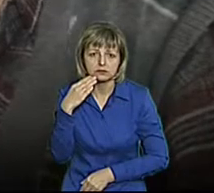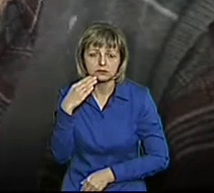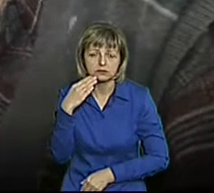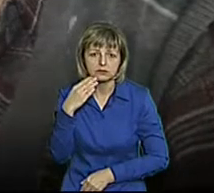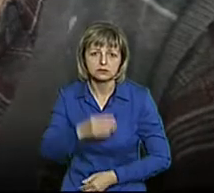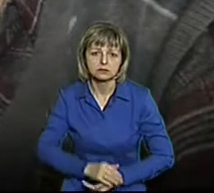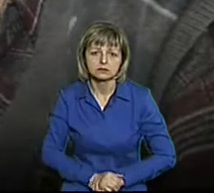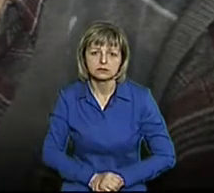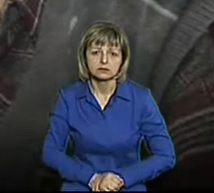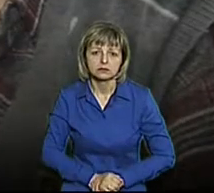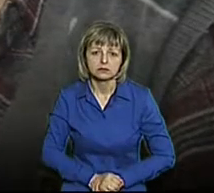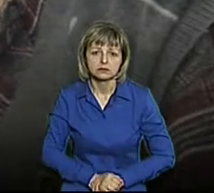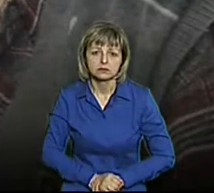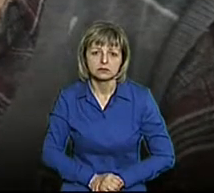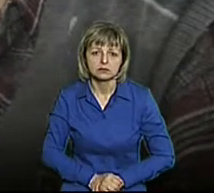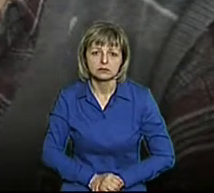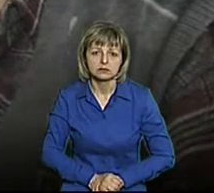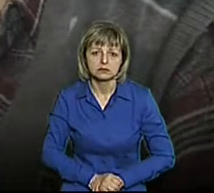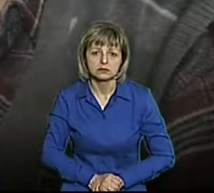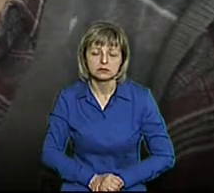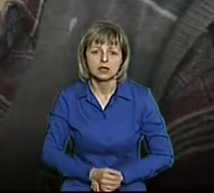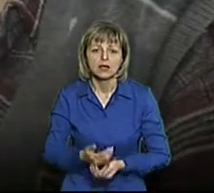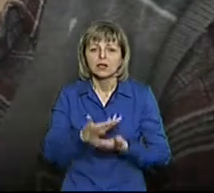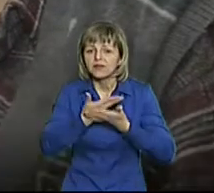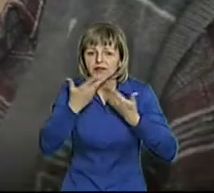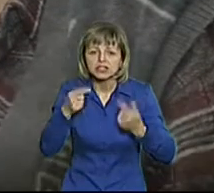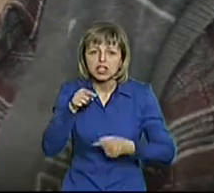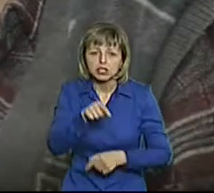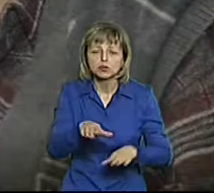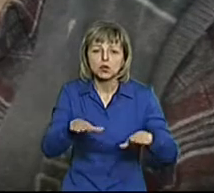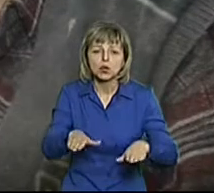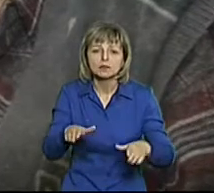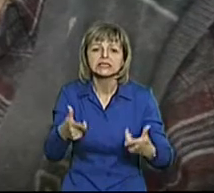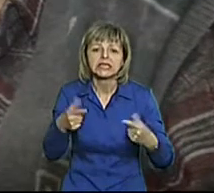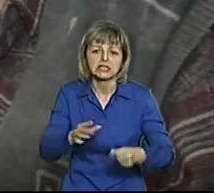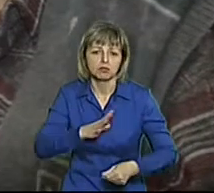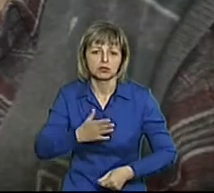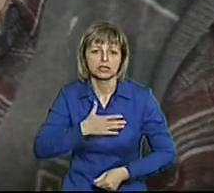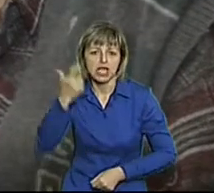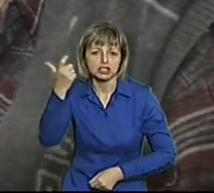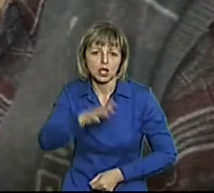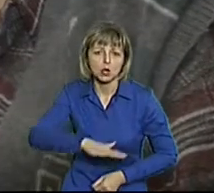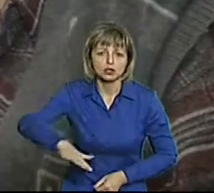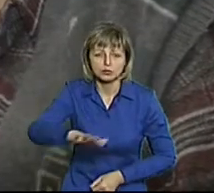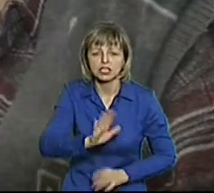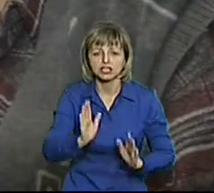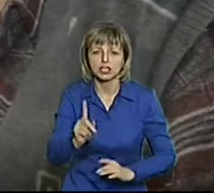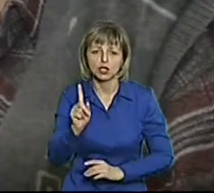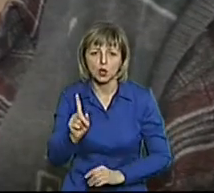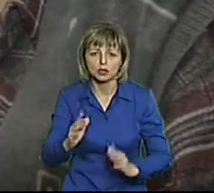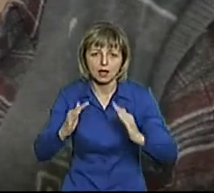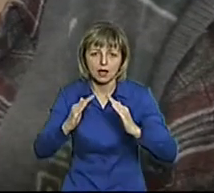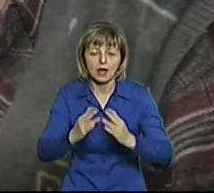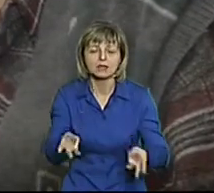Практично не стало того місця, де була наша господарка. Тільки одна